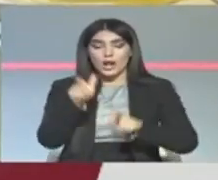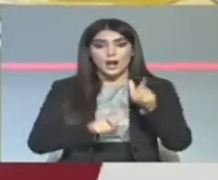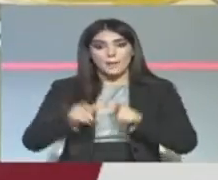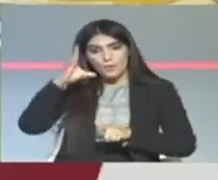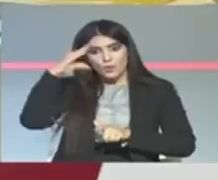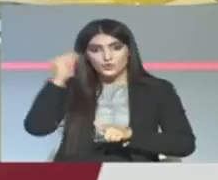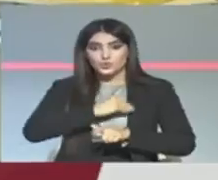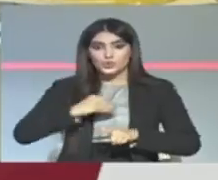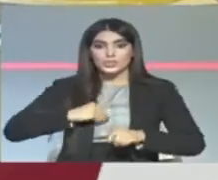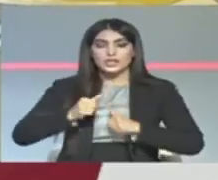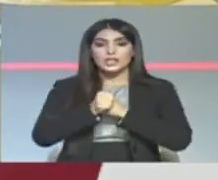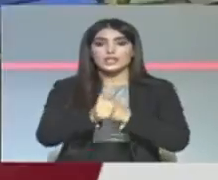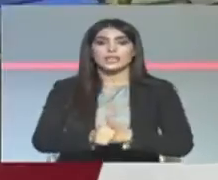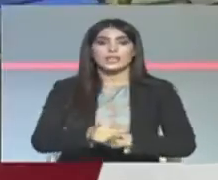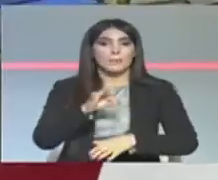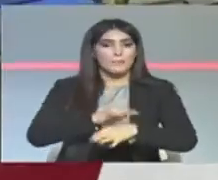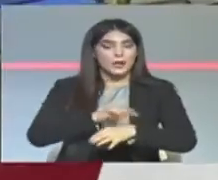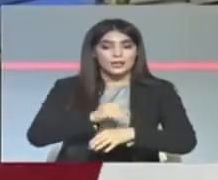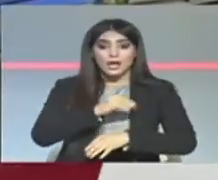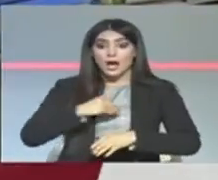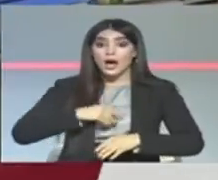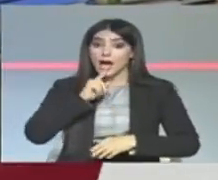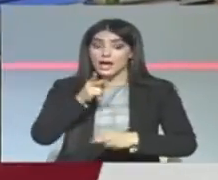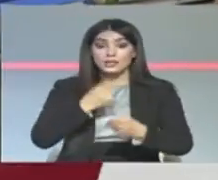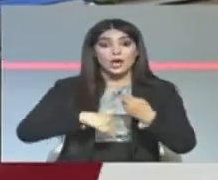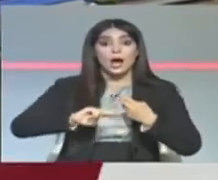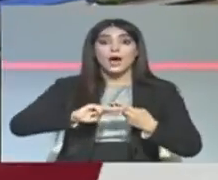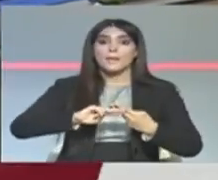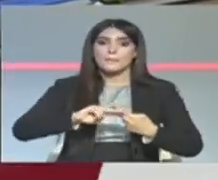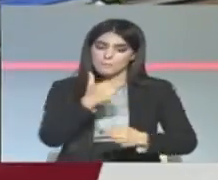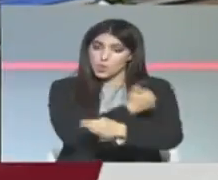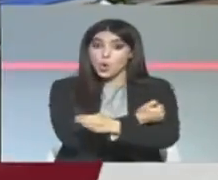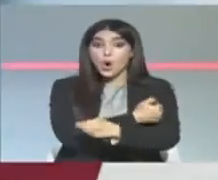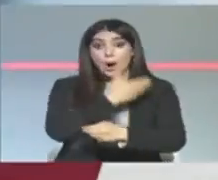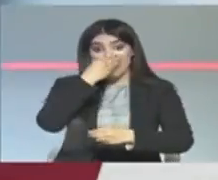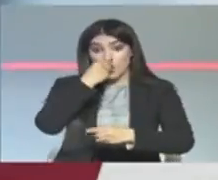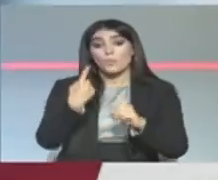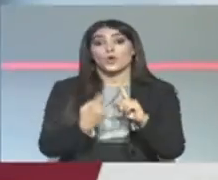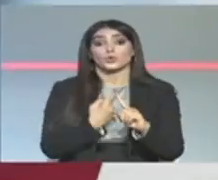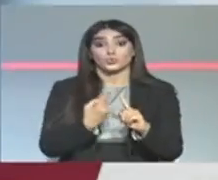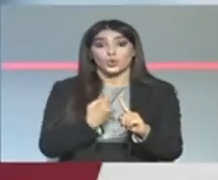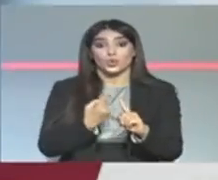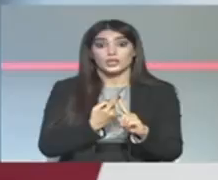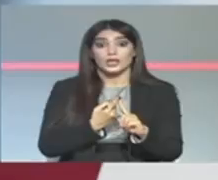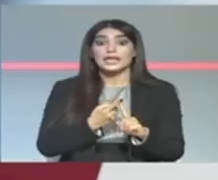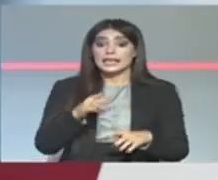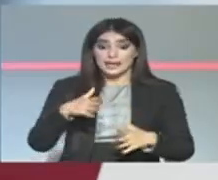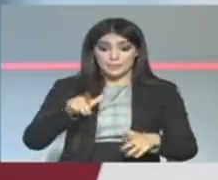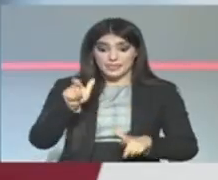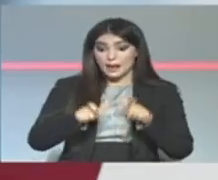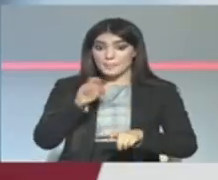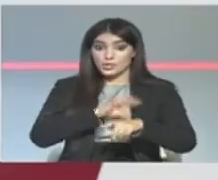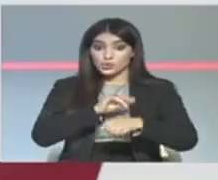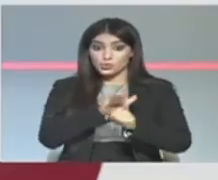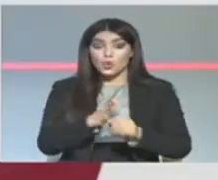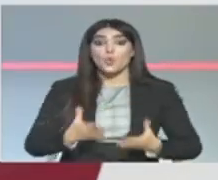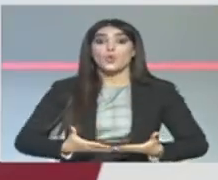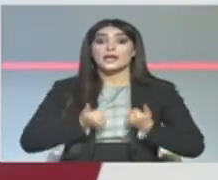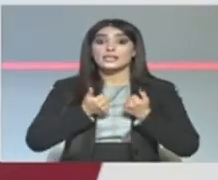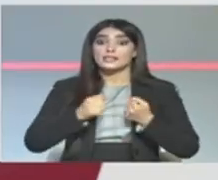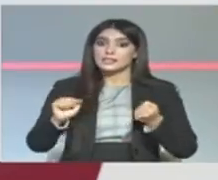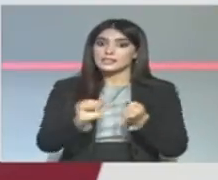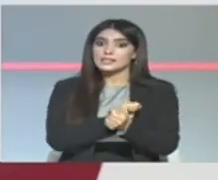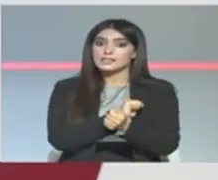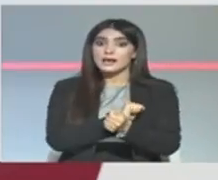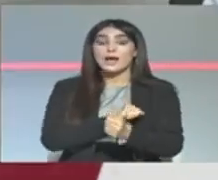الامارات الصدريه وفي اكدوا اهميتها اجراء تلقيح الناس الموسميه شفاء المصاب التامه